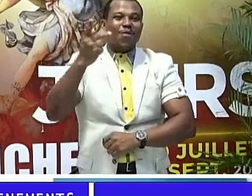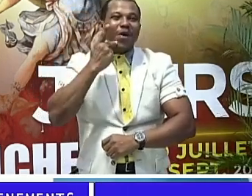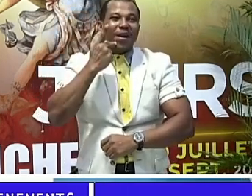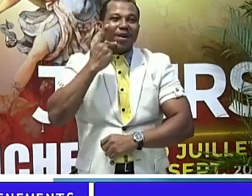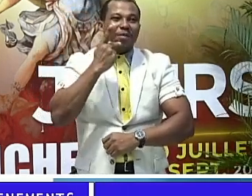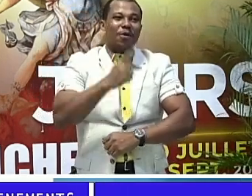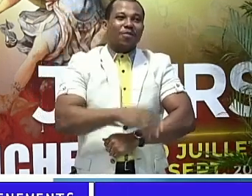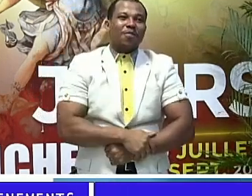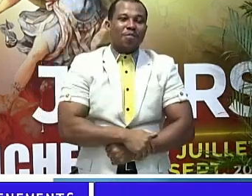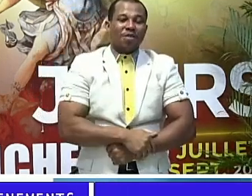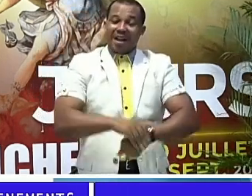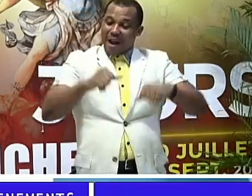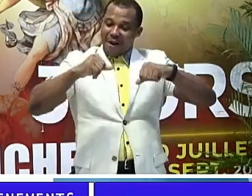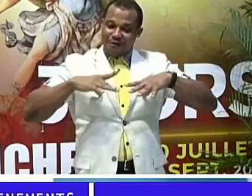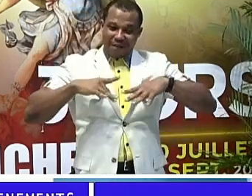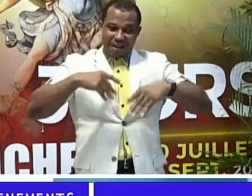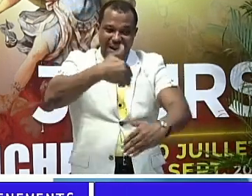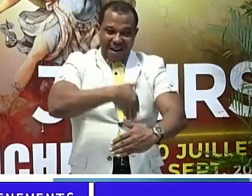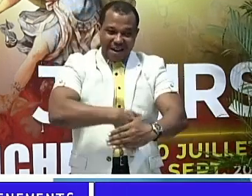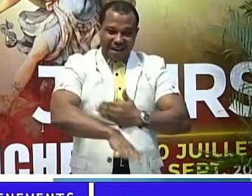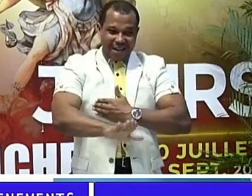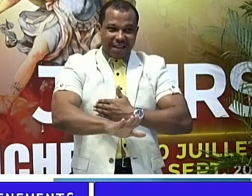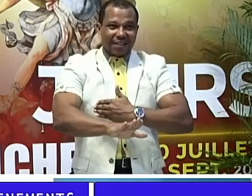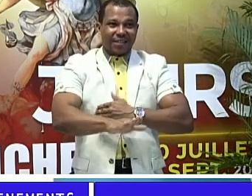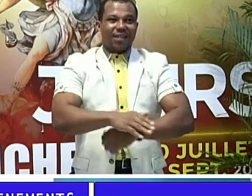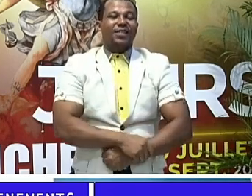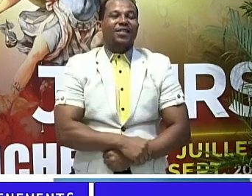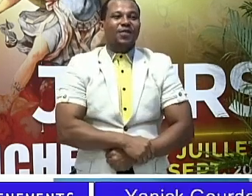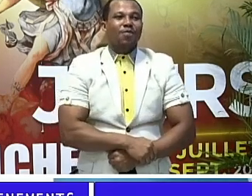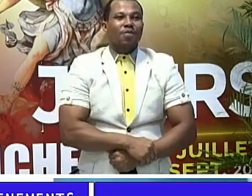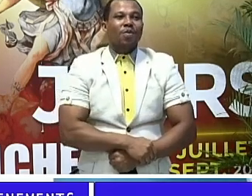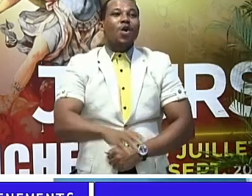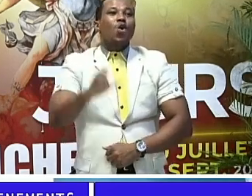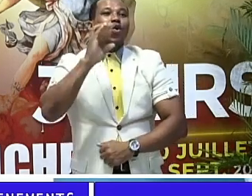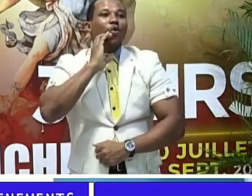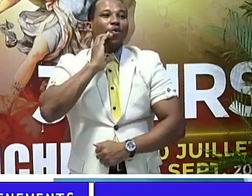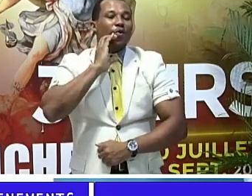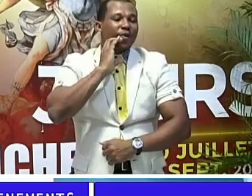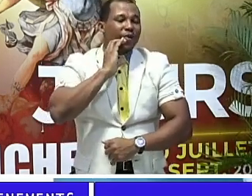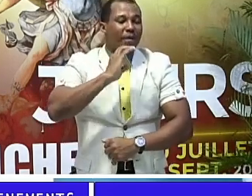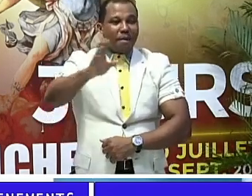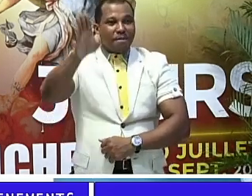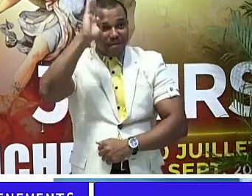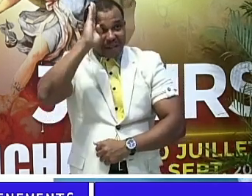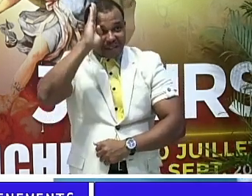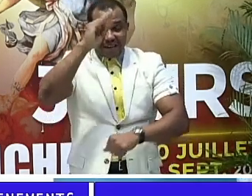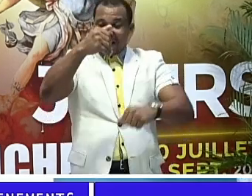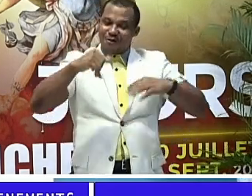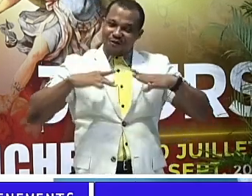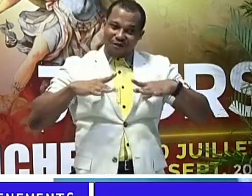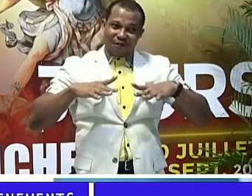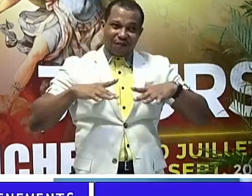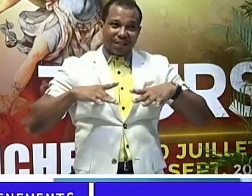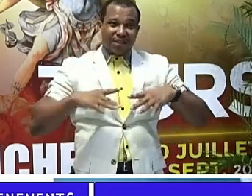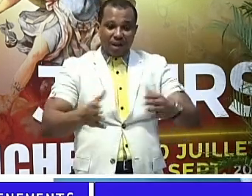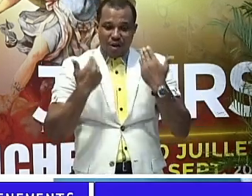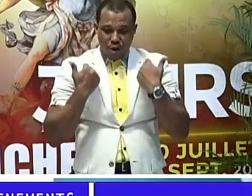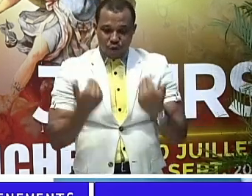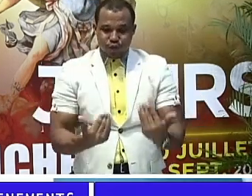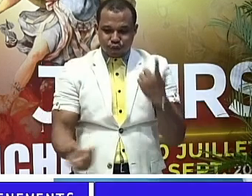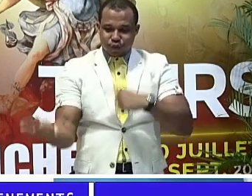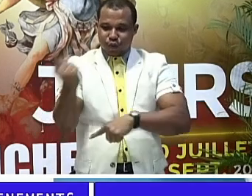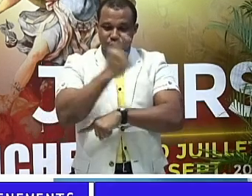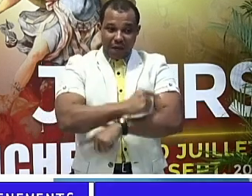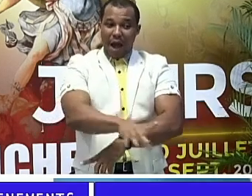Il a fêté l'anniversaire de naissance. Chloé Descollines et Glana Bergel, qui a fêté jeudi à 76